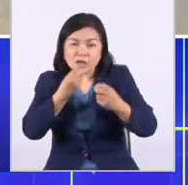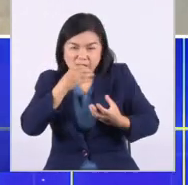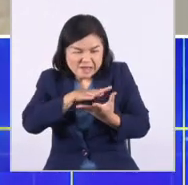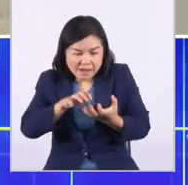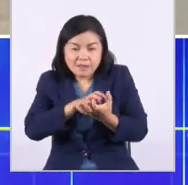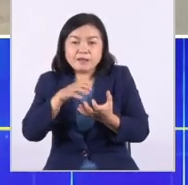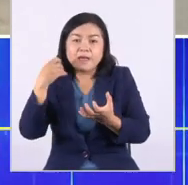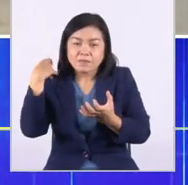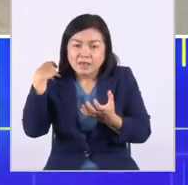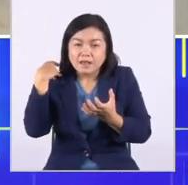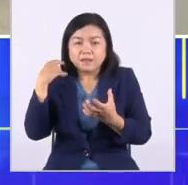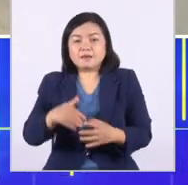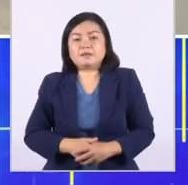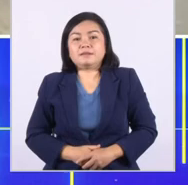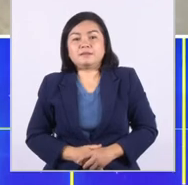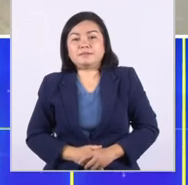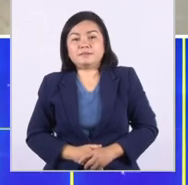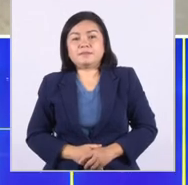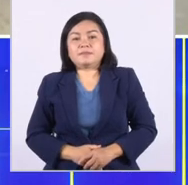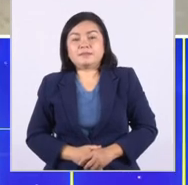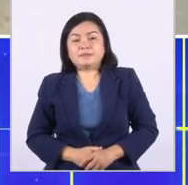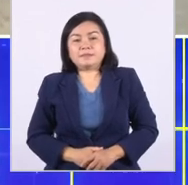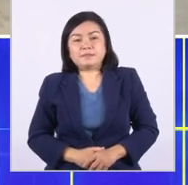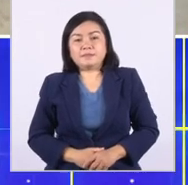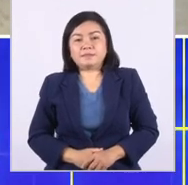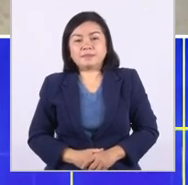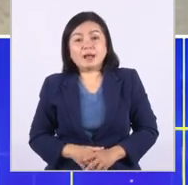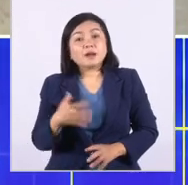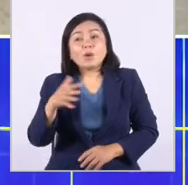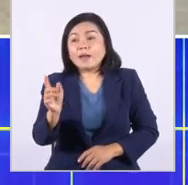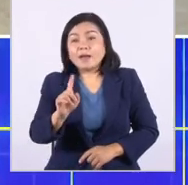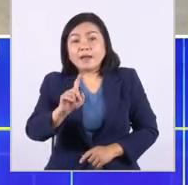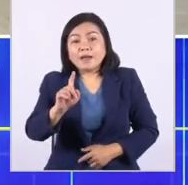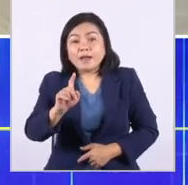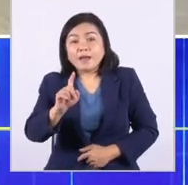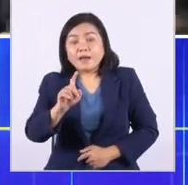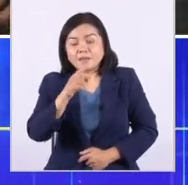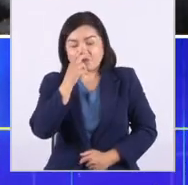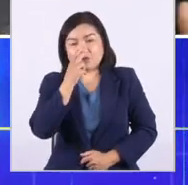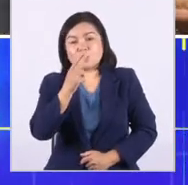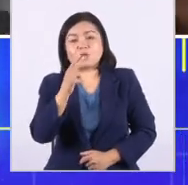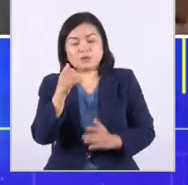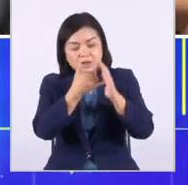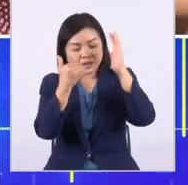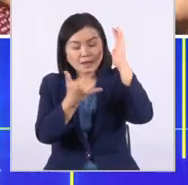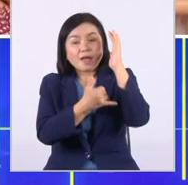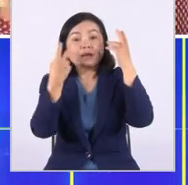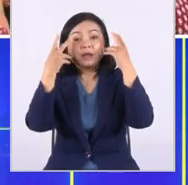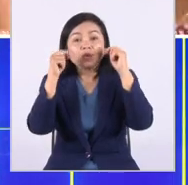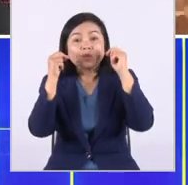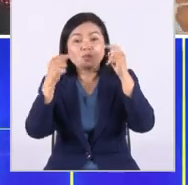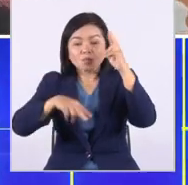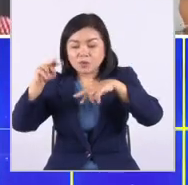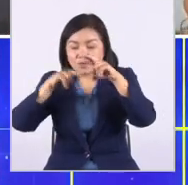งๆเลย ค่ะแล้วยังไงต่อ ก็เป็นการลงพื้นที่ของท่านนายกนะนอกจากนั้นเนี่ยหลายค